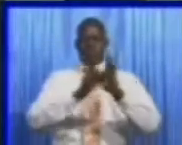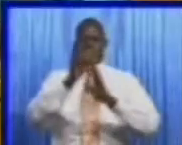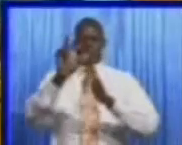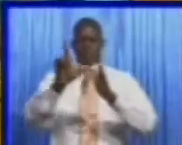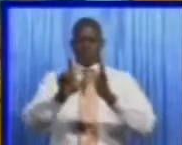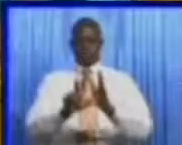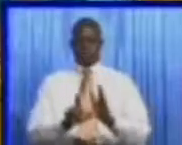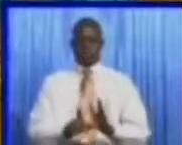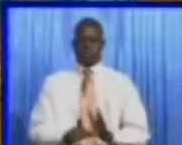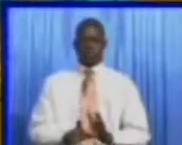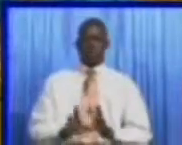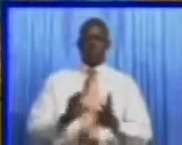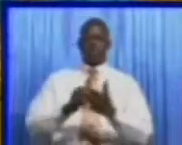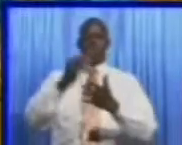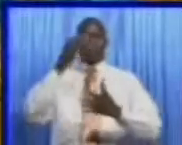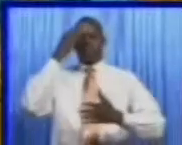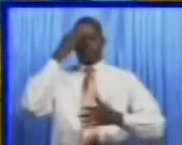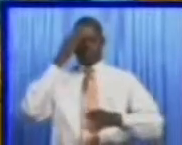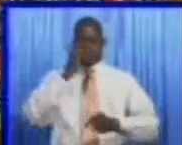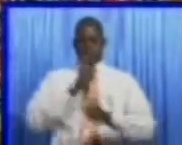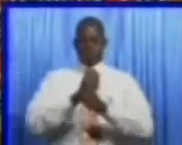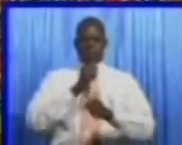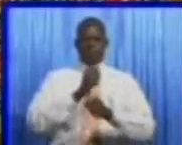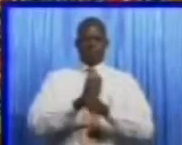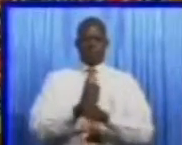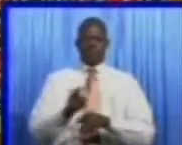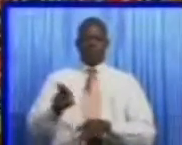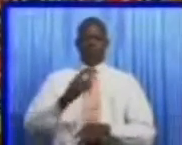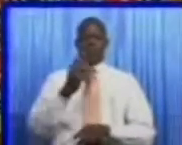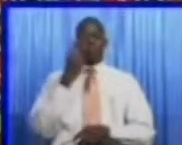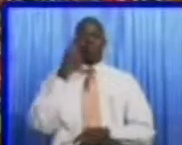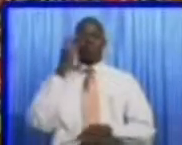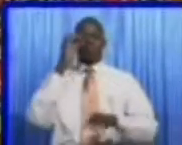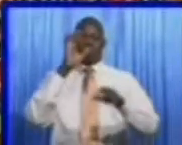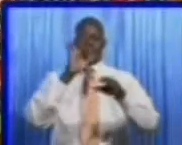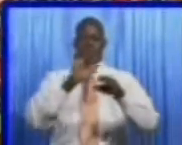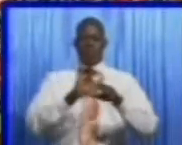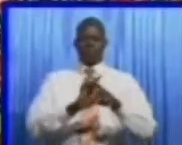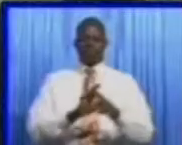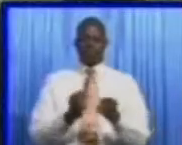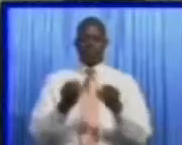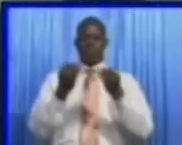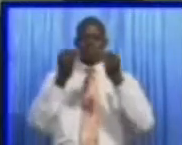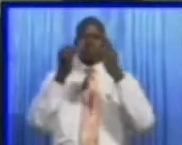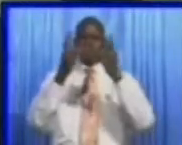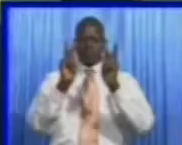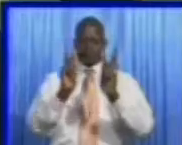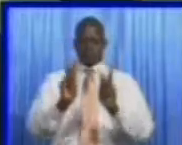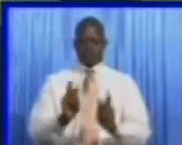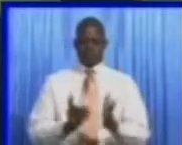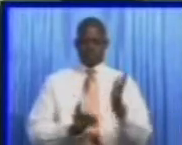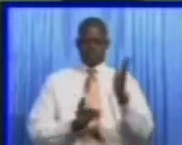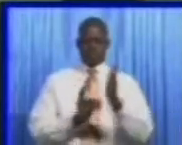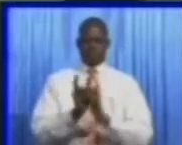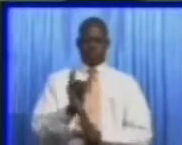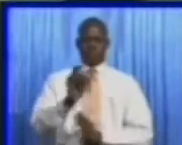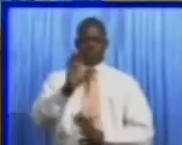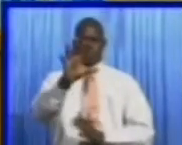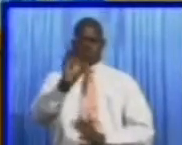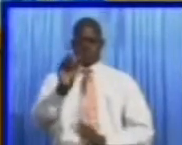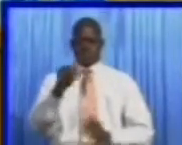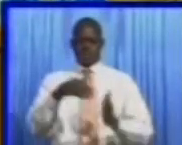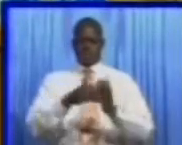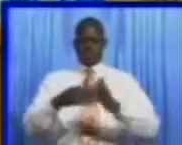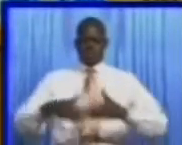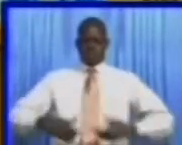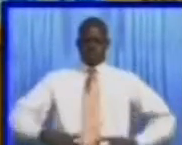en termes d'apprentissage des métiers. Vous voyez, ça va toucher au bas monde de façon directe à peu près 50 000 jeunes.